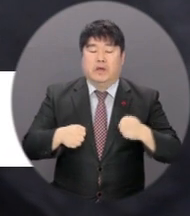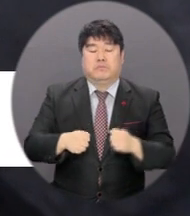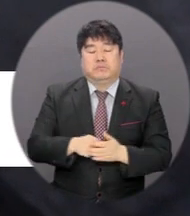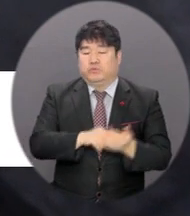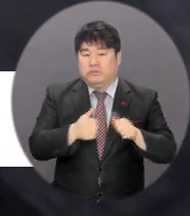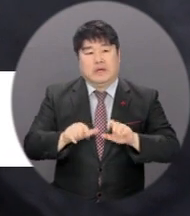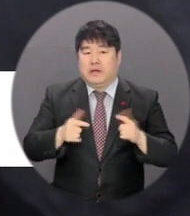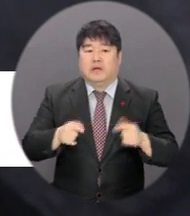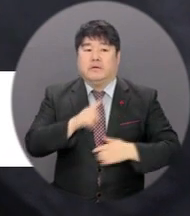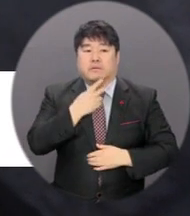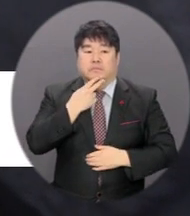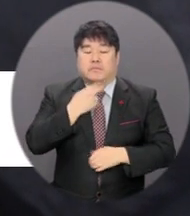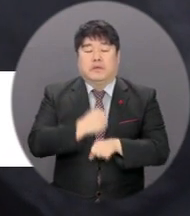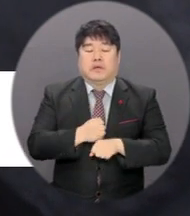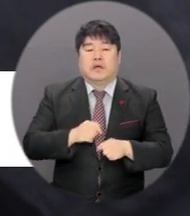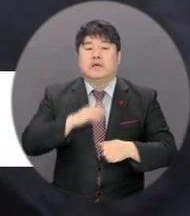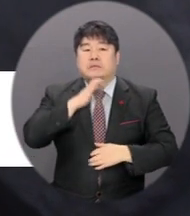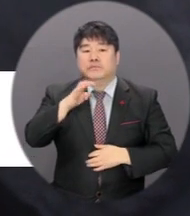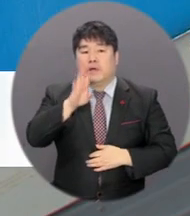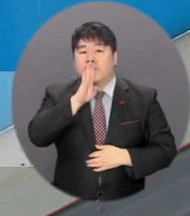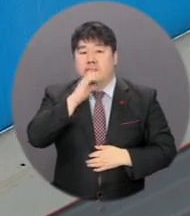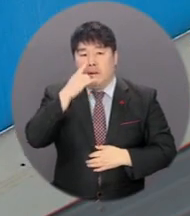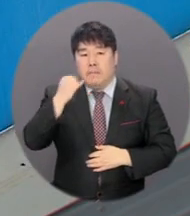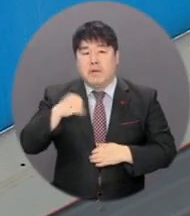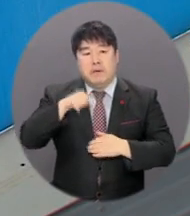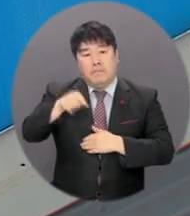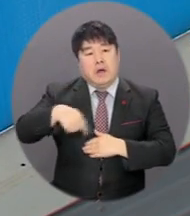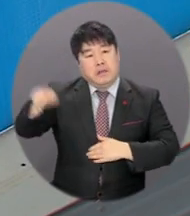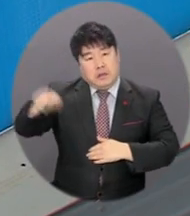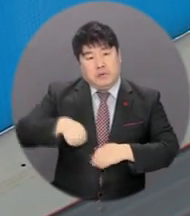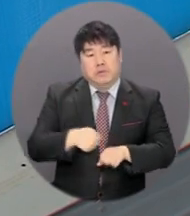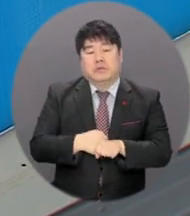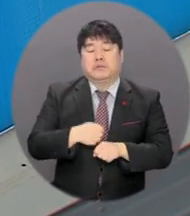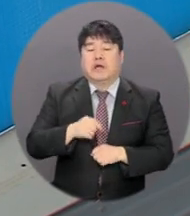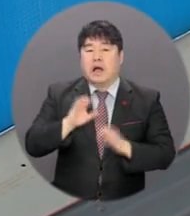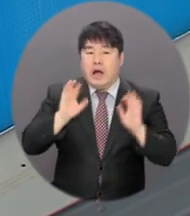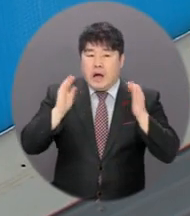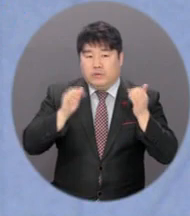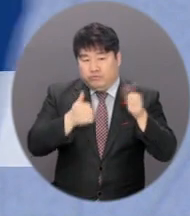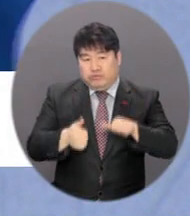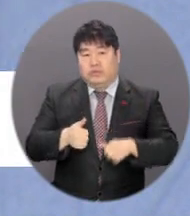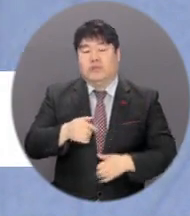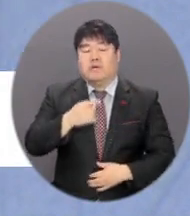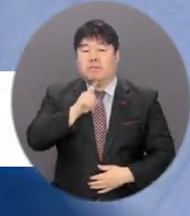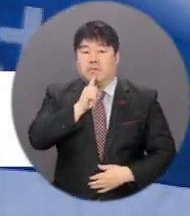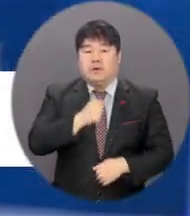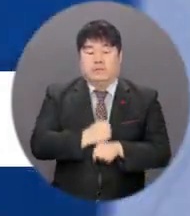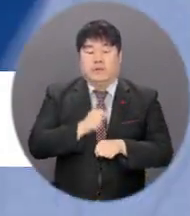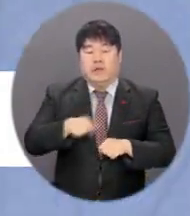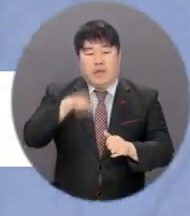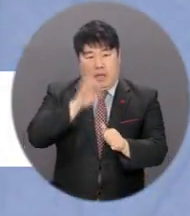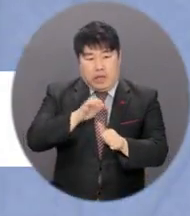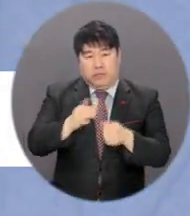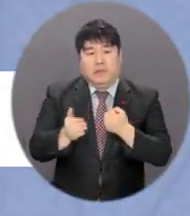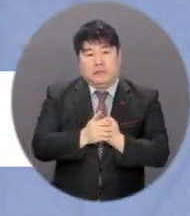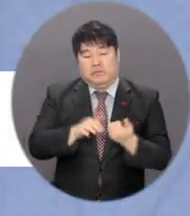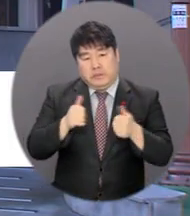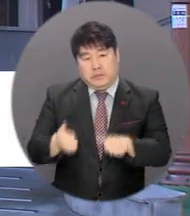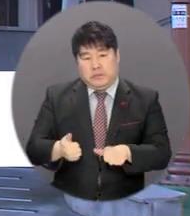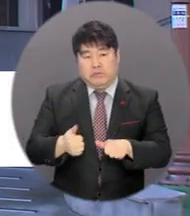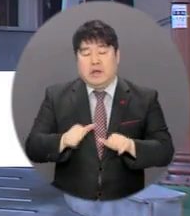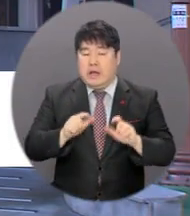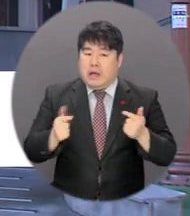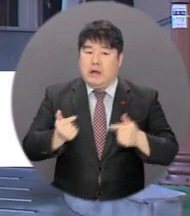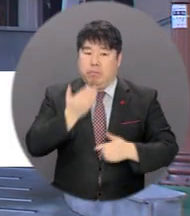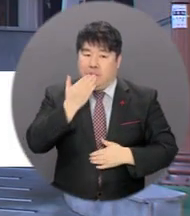친모는 밖에 나갔다 들어왔더니 아이가 숨져 있었다고 진술했습니다. 이에 따라 경찰은 학대로 인한 사망은 아닐